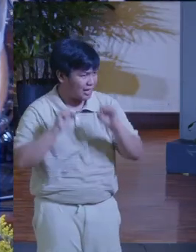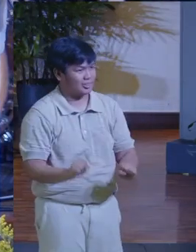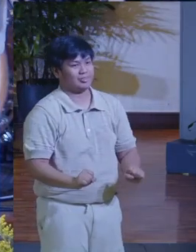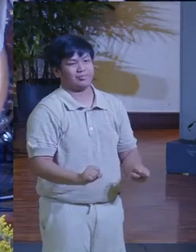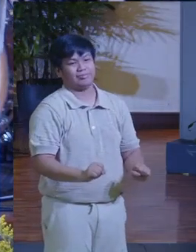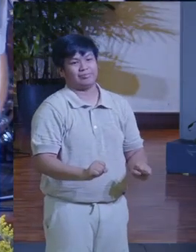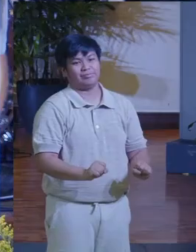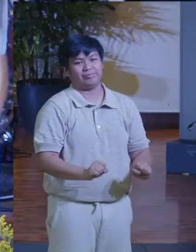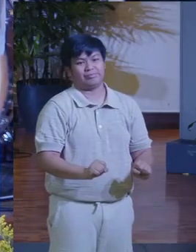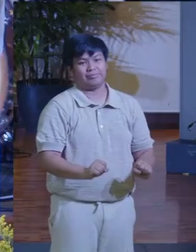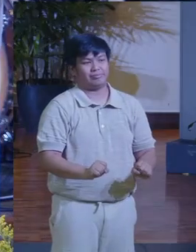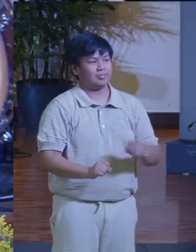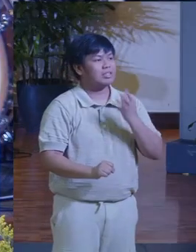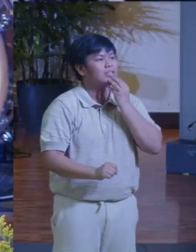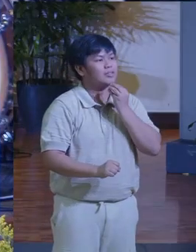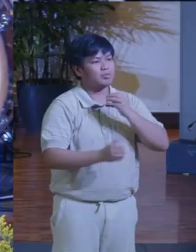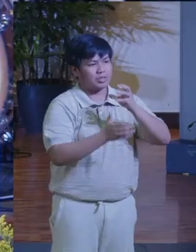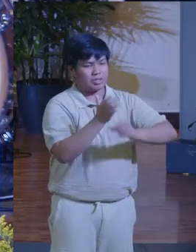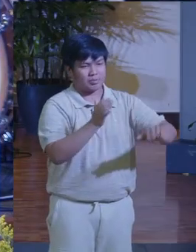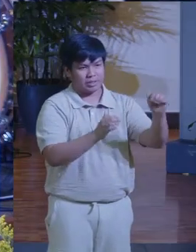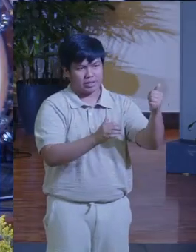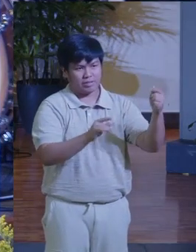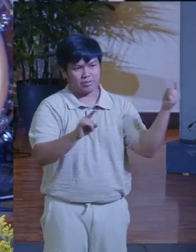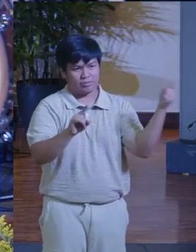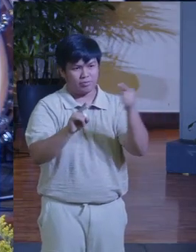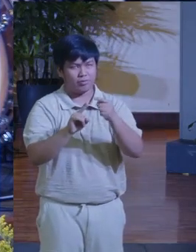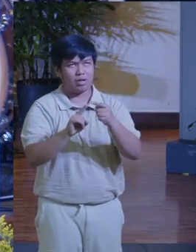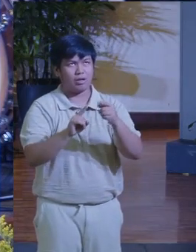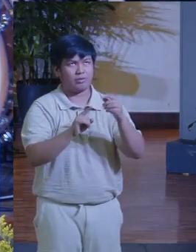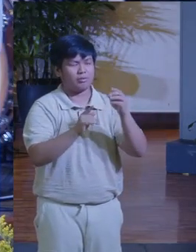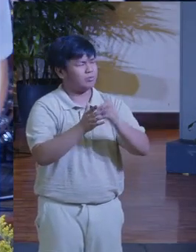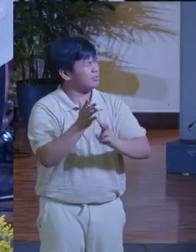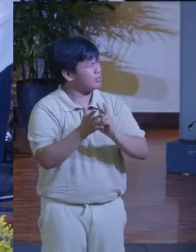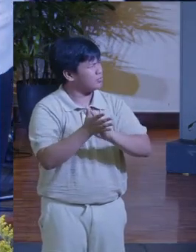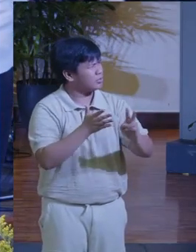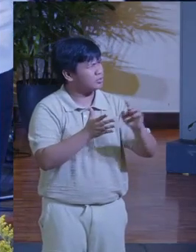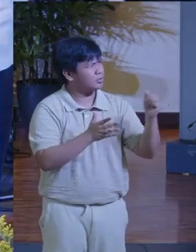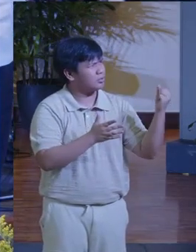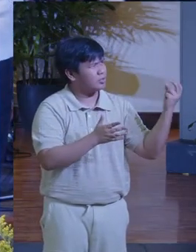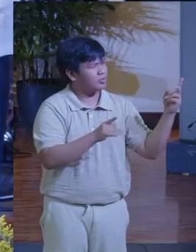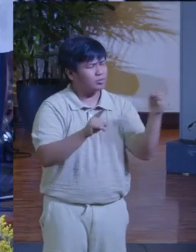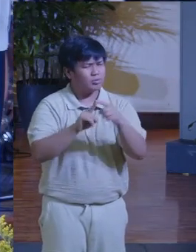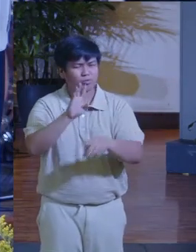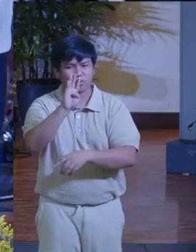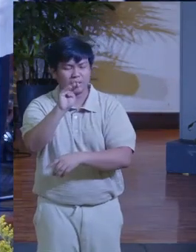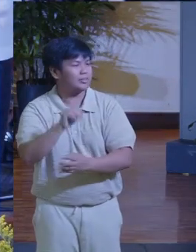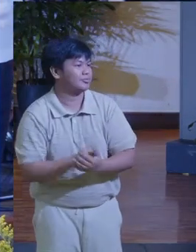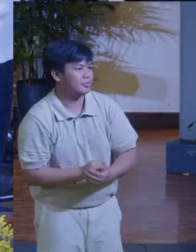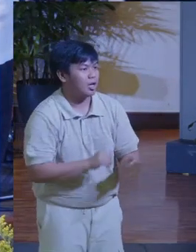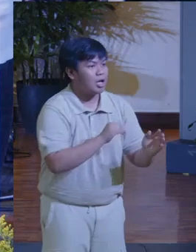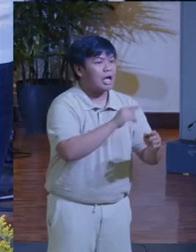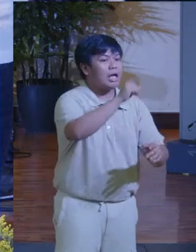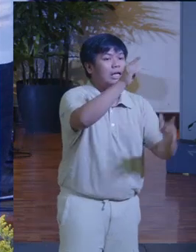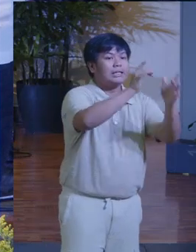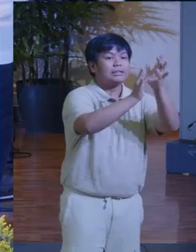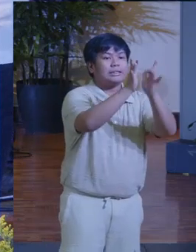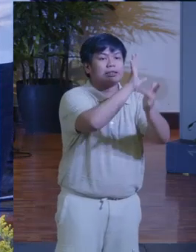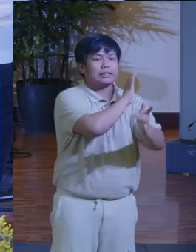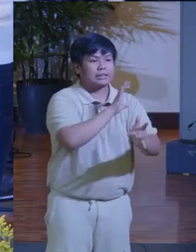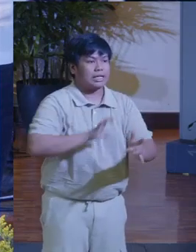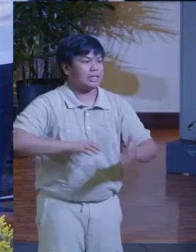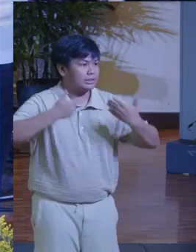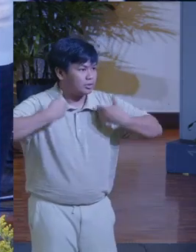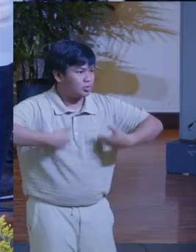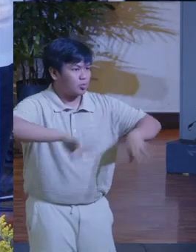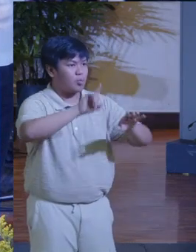Sabi sa Hebrews chapter 10 verses 12 to 14, but when Christ had offered for all time a single sacrifice